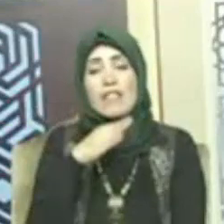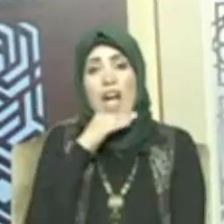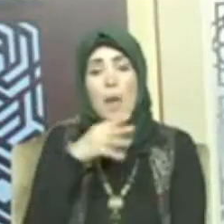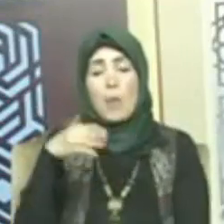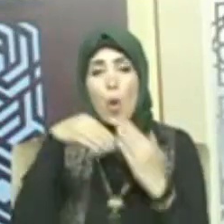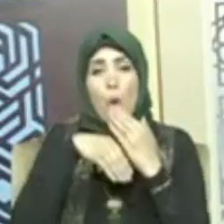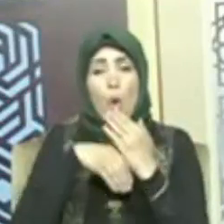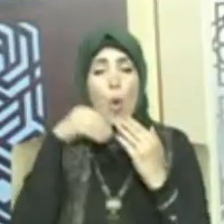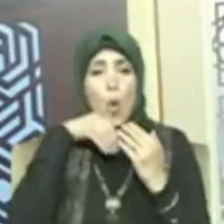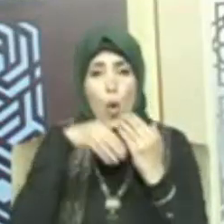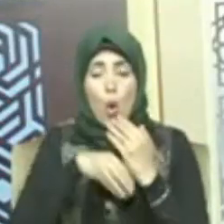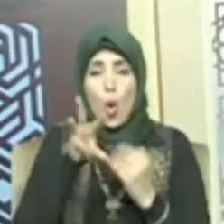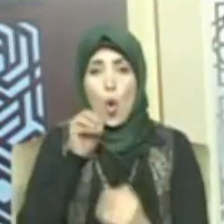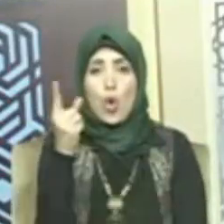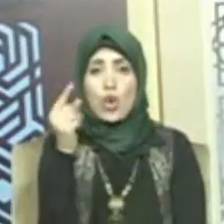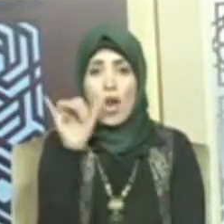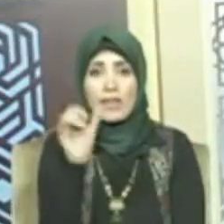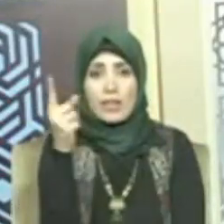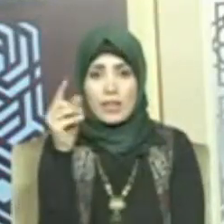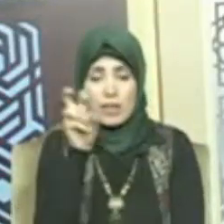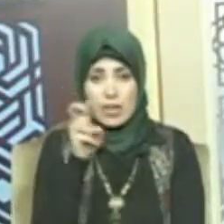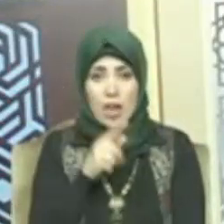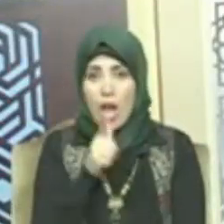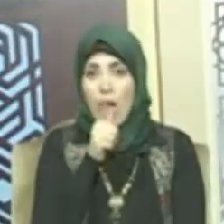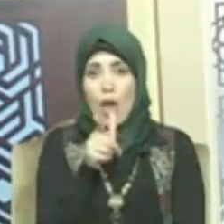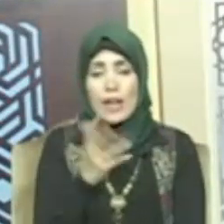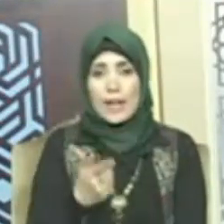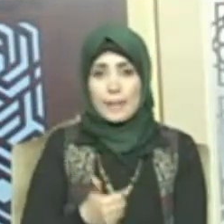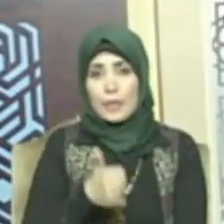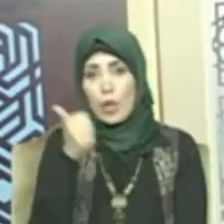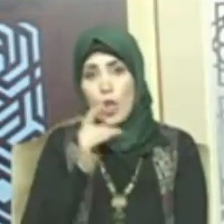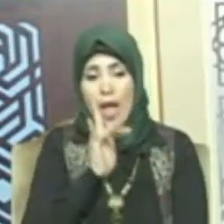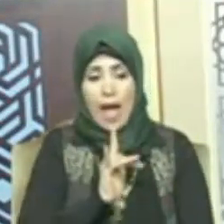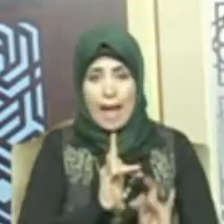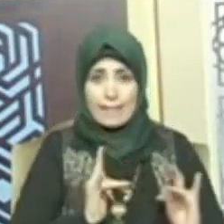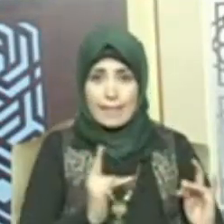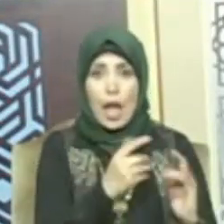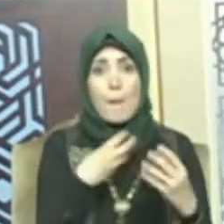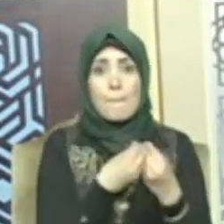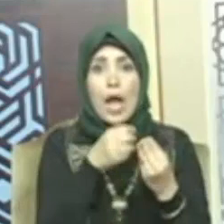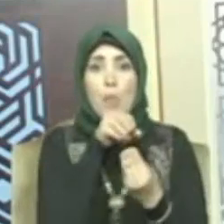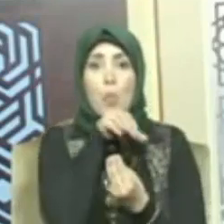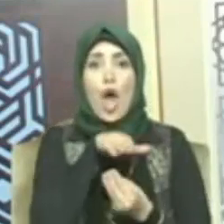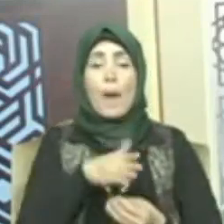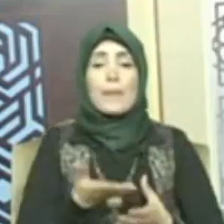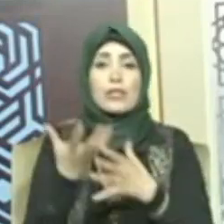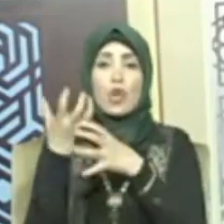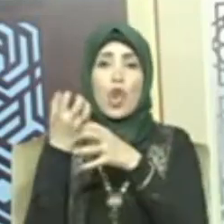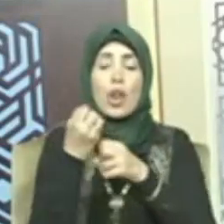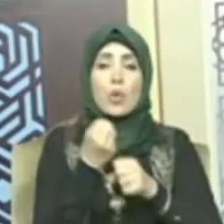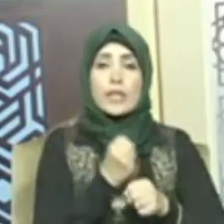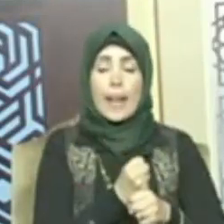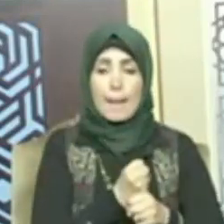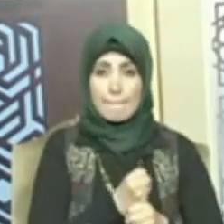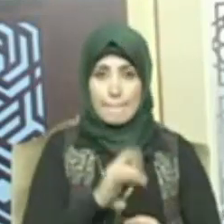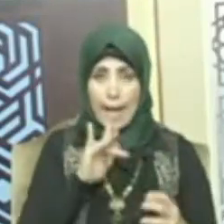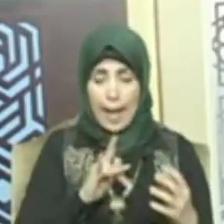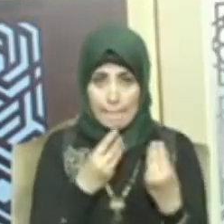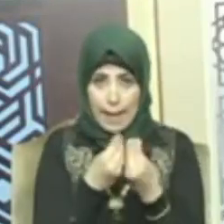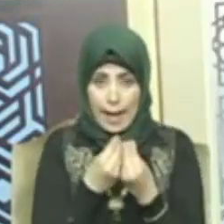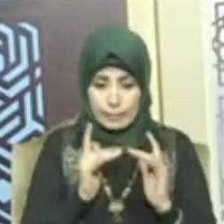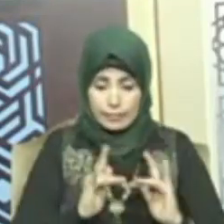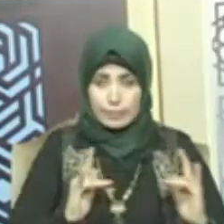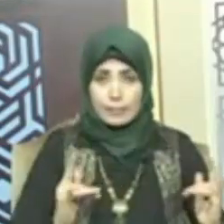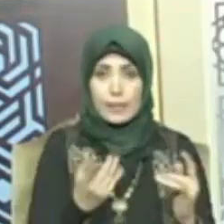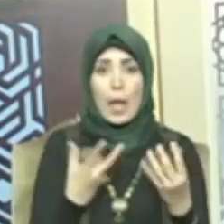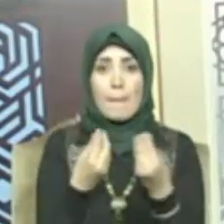عنه يقول: كنا قعودا عند رسول الله صلى الله عليه وسلم،